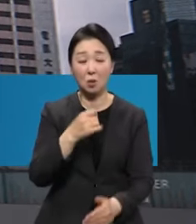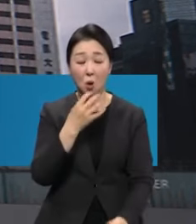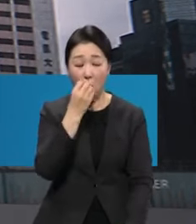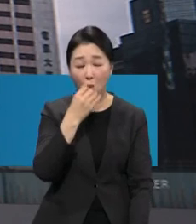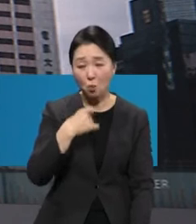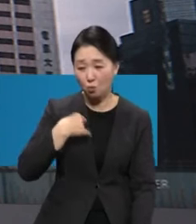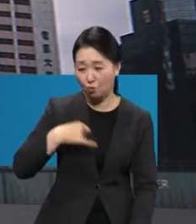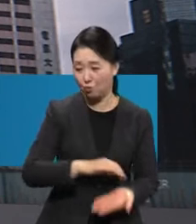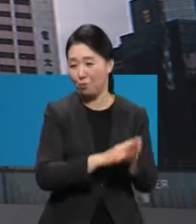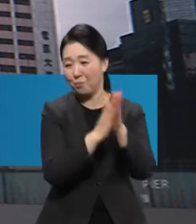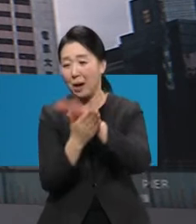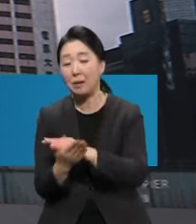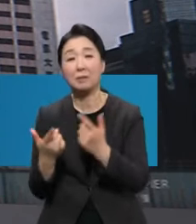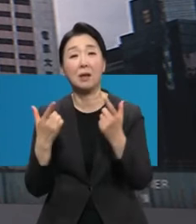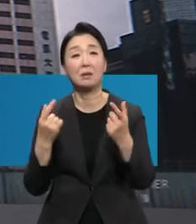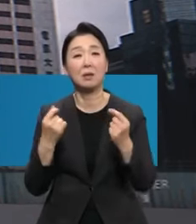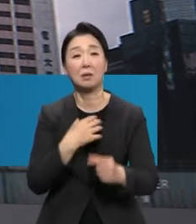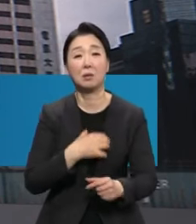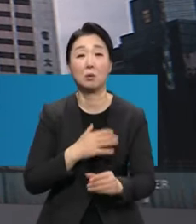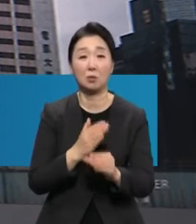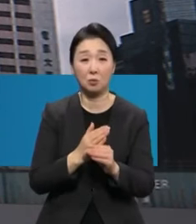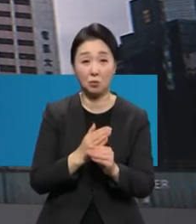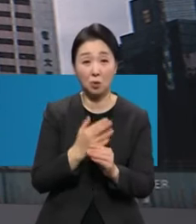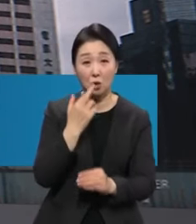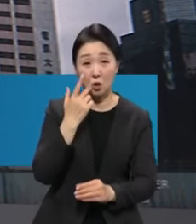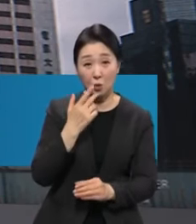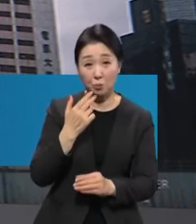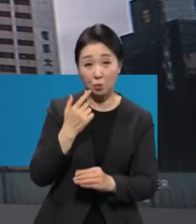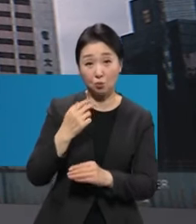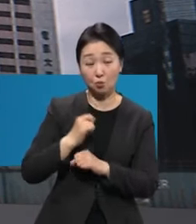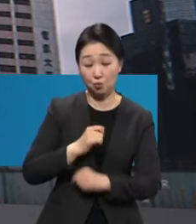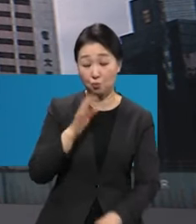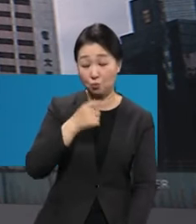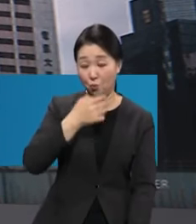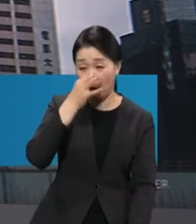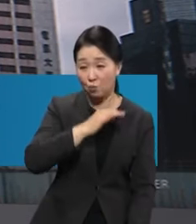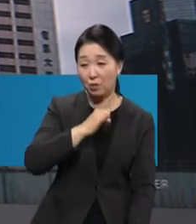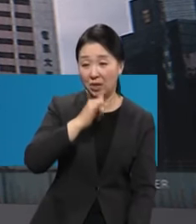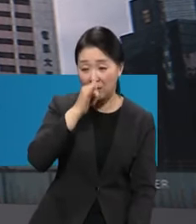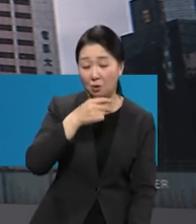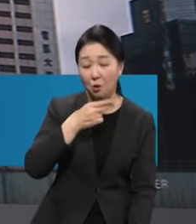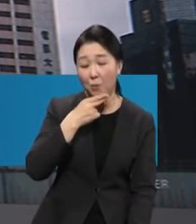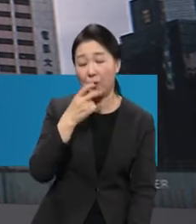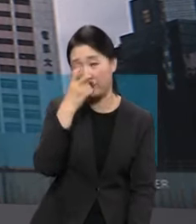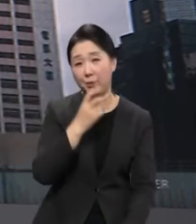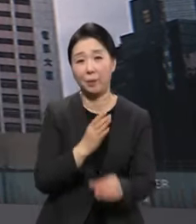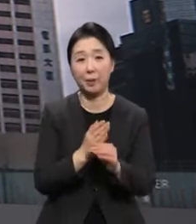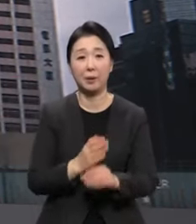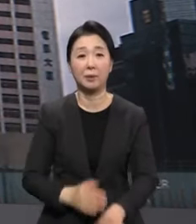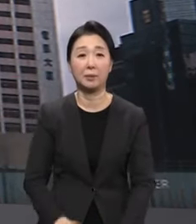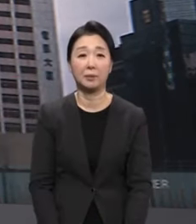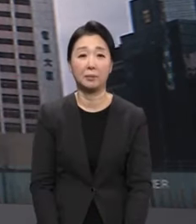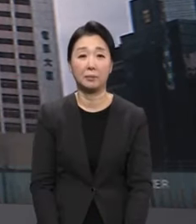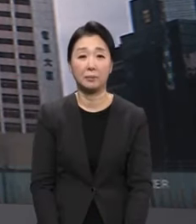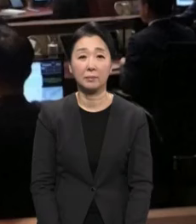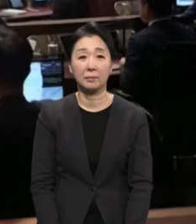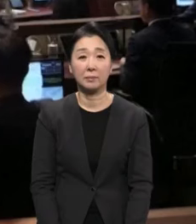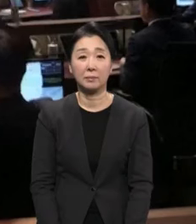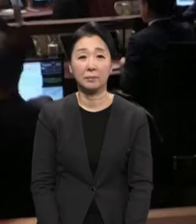큽니다 미국 국무부 국익에 미칠 영향을 검토 중이라고 밝혔습니다 로스앤젤레스 홍지은 특파원입니다